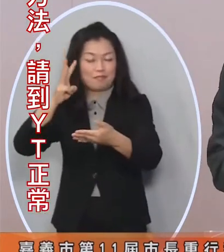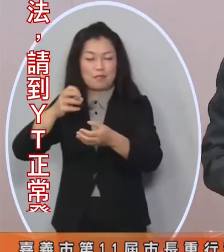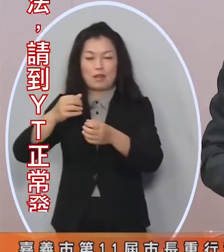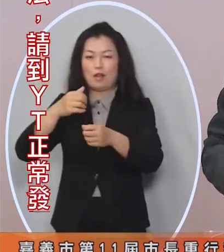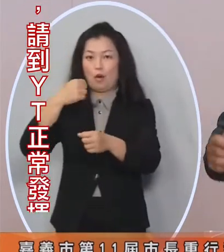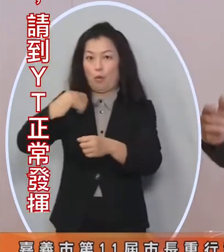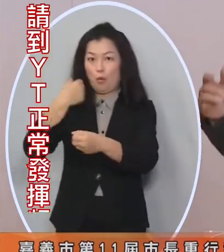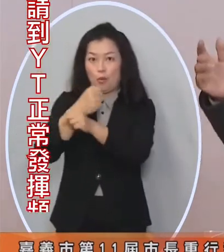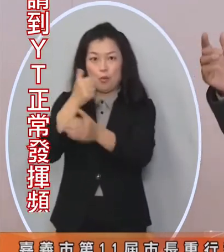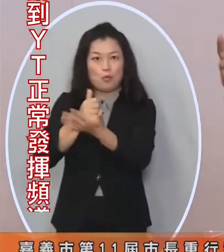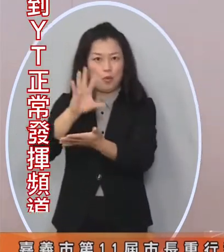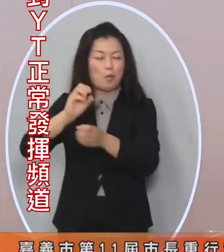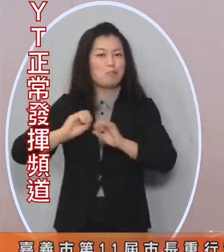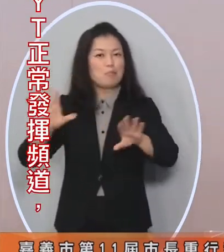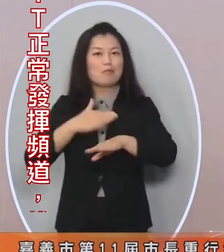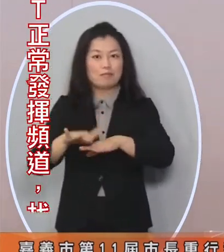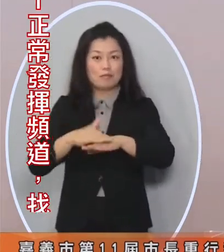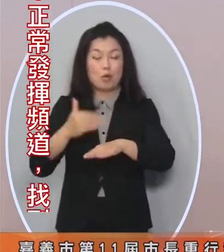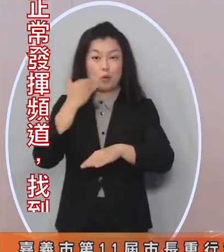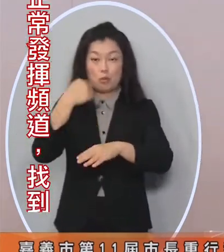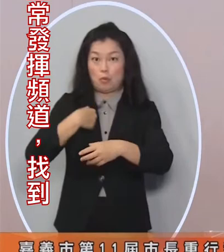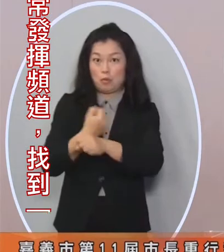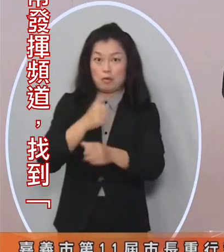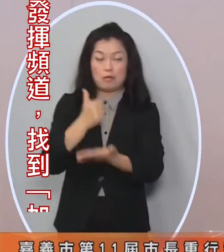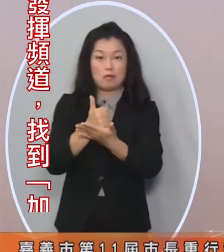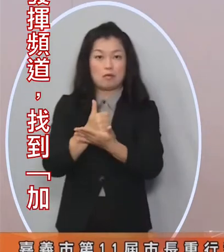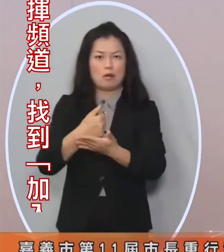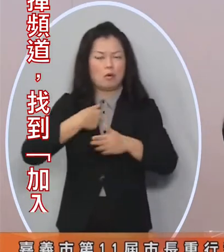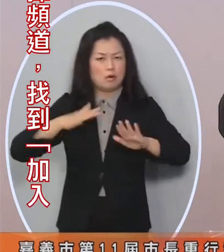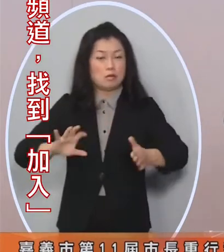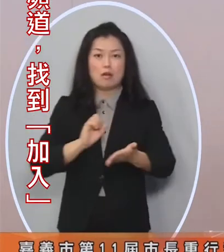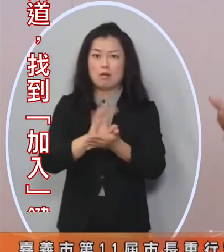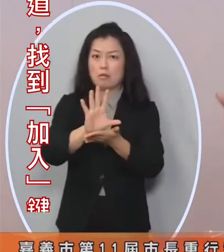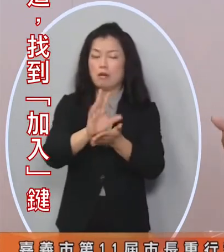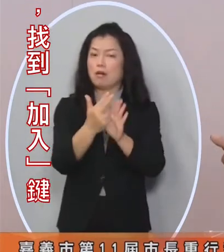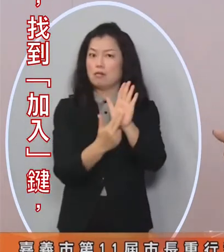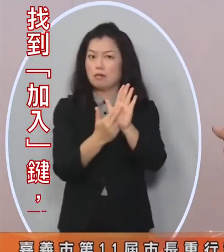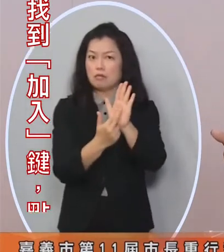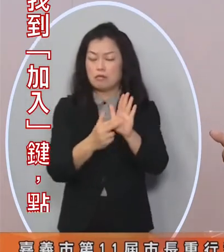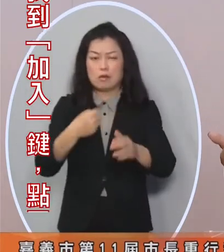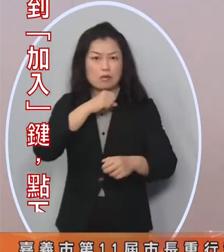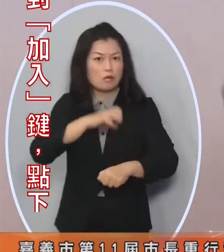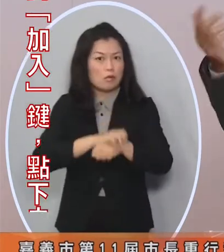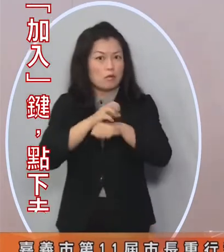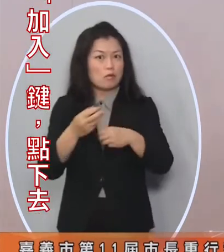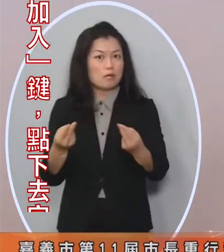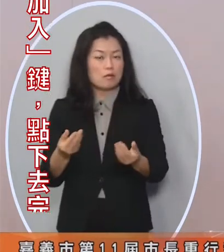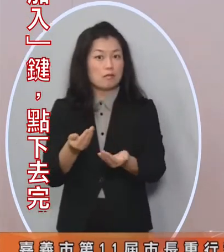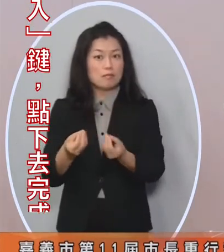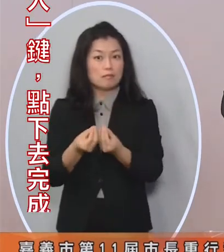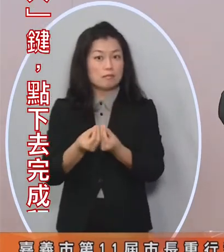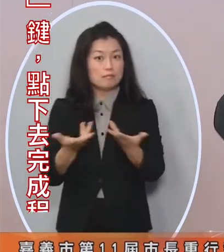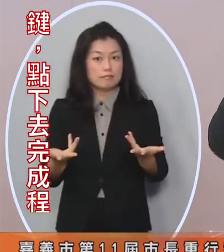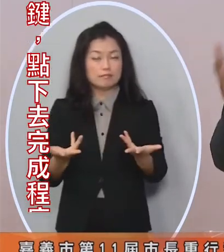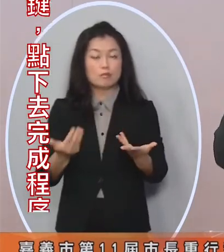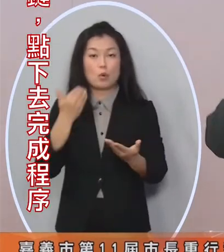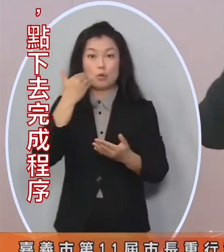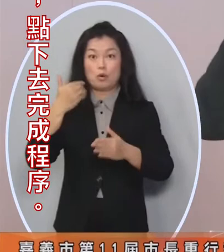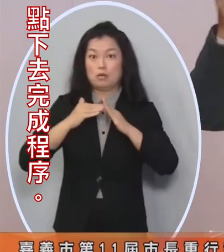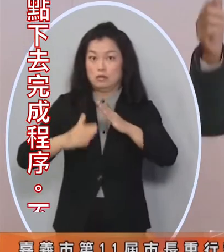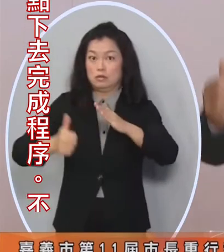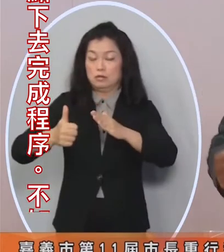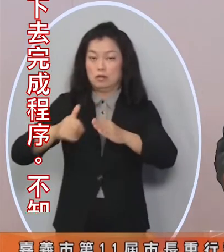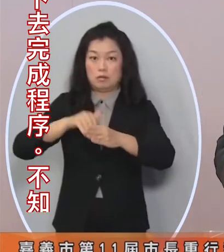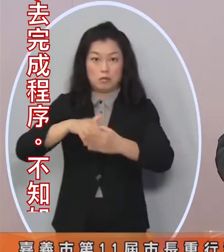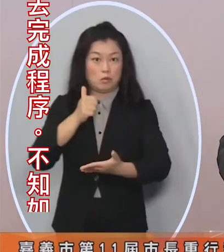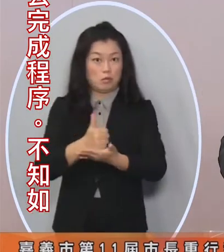生，吼，我甲报告，你要哪救？我当选，我做市长。我要解